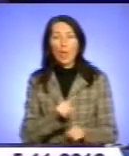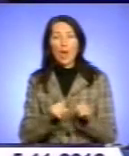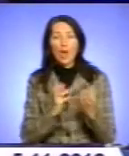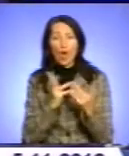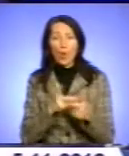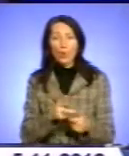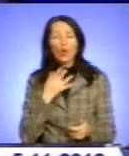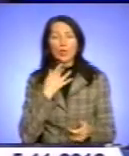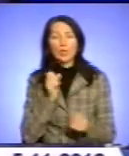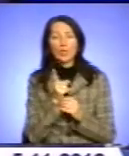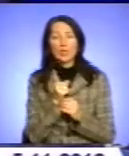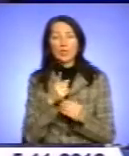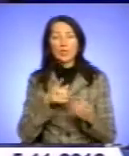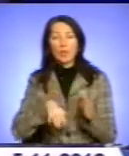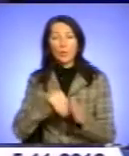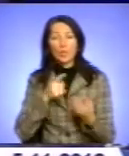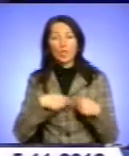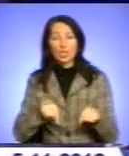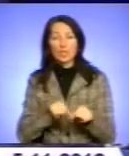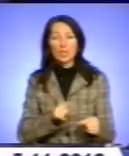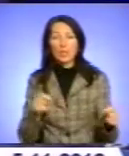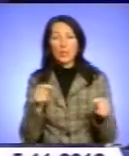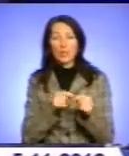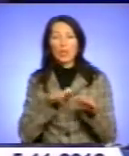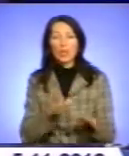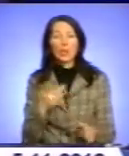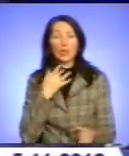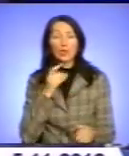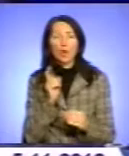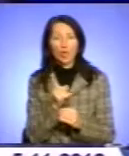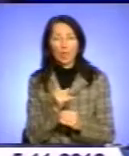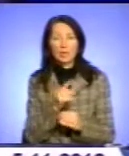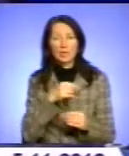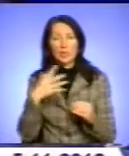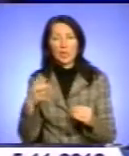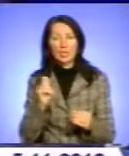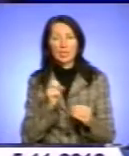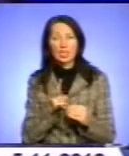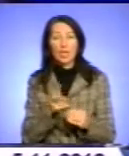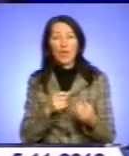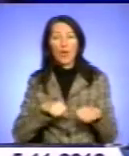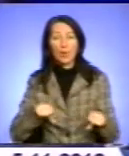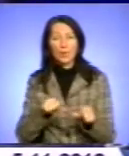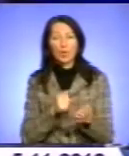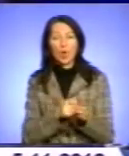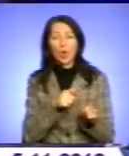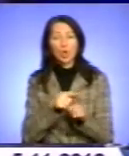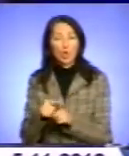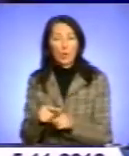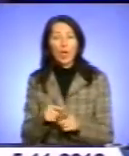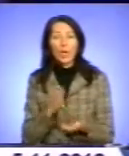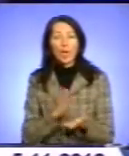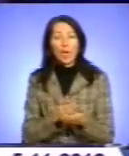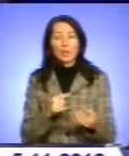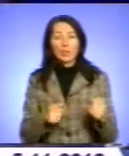11 виборчих дільницях. За відповідне рішення проголосувало 11 з 15 членів комісії. До слова, тривають